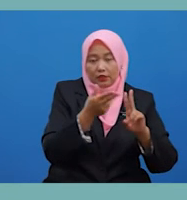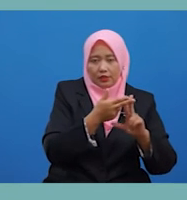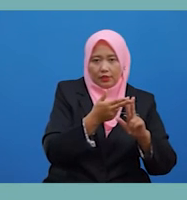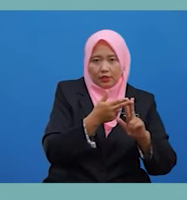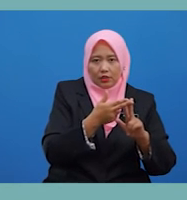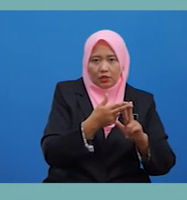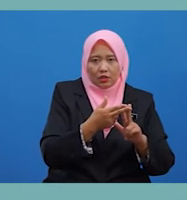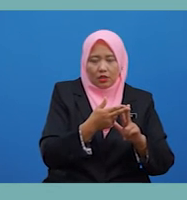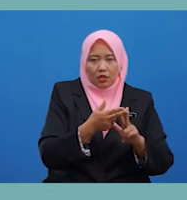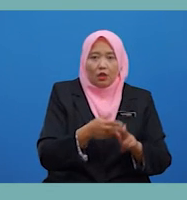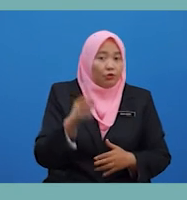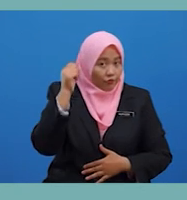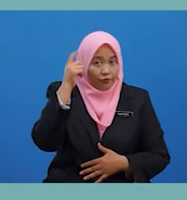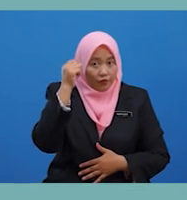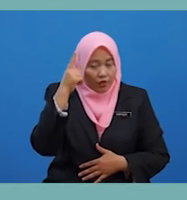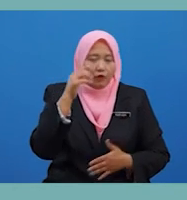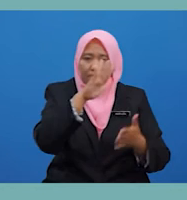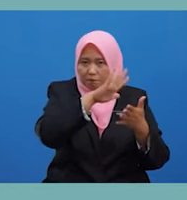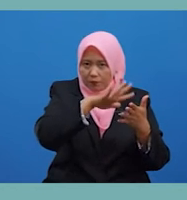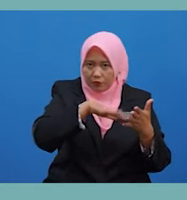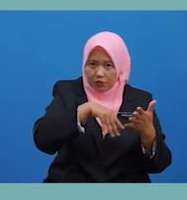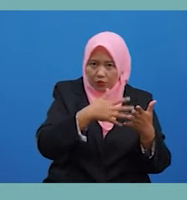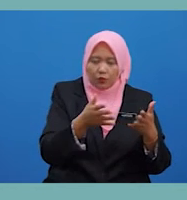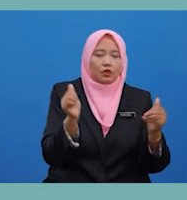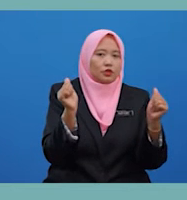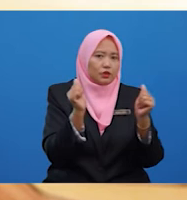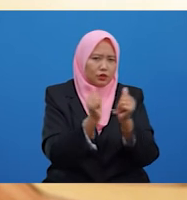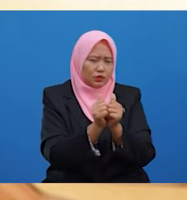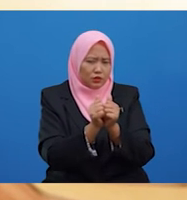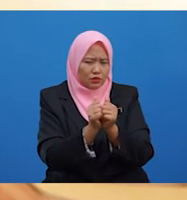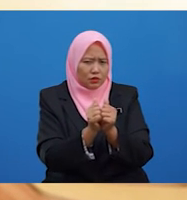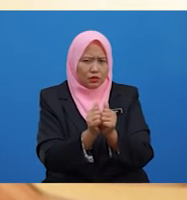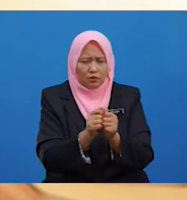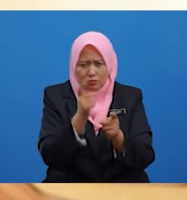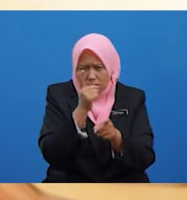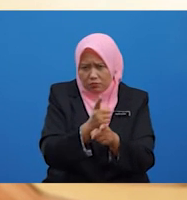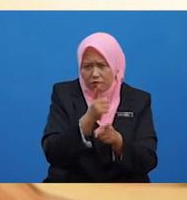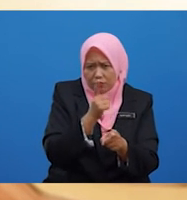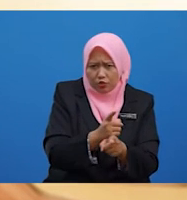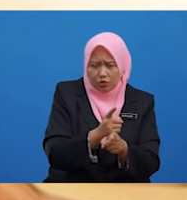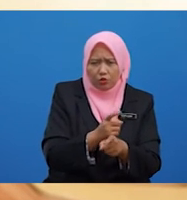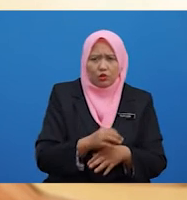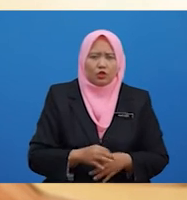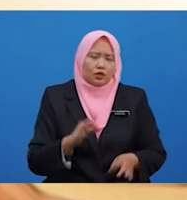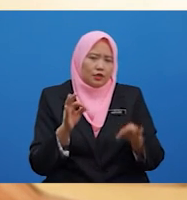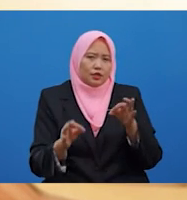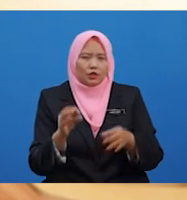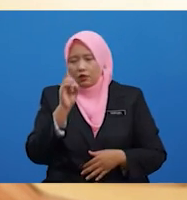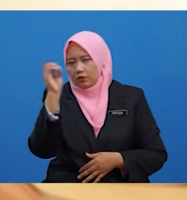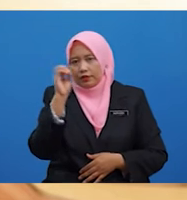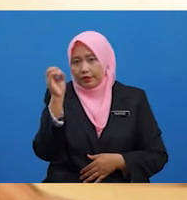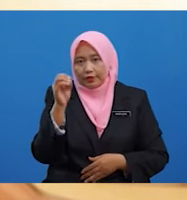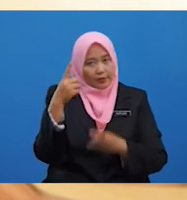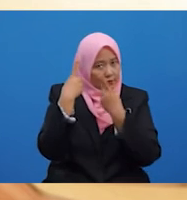Ketiga, fahami jadual dengan teliti. Contoh, sekiranya tiada data jumlah, pelajar tidak